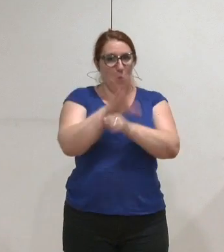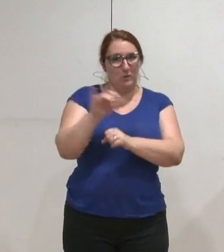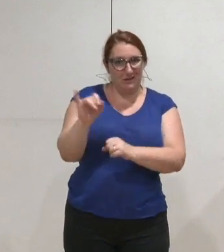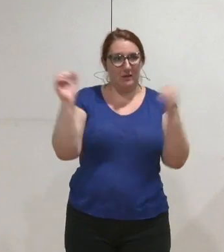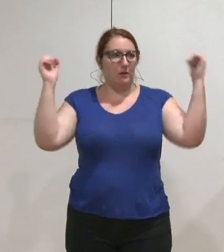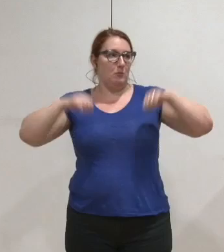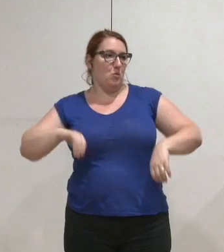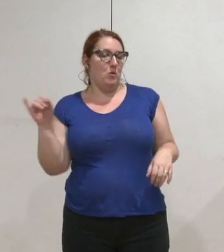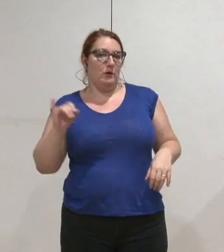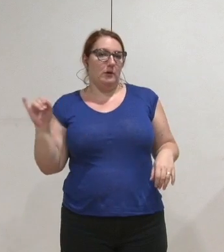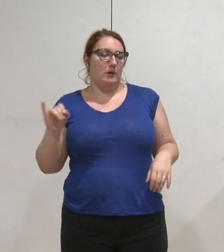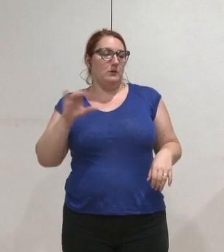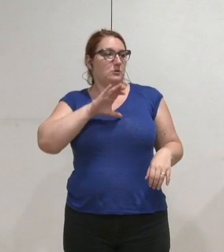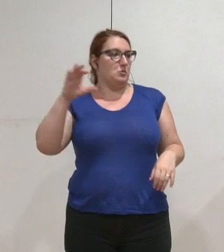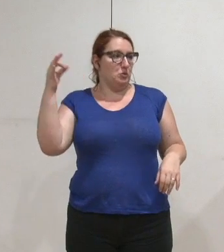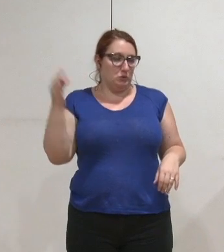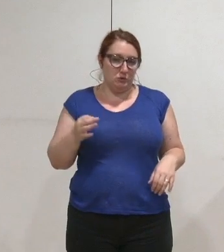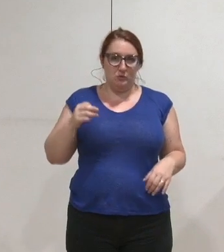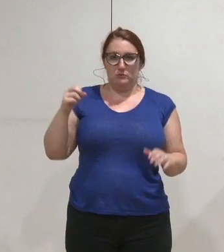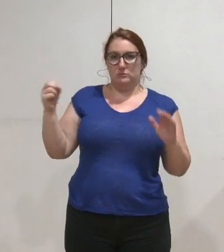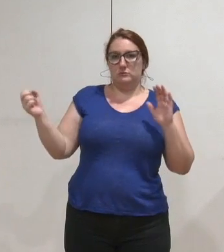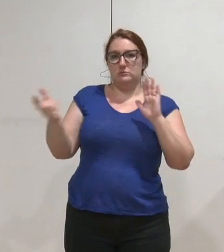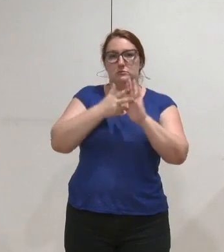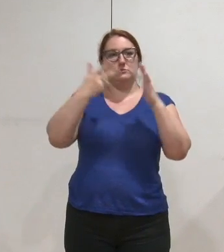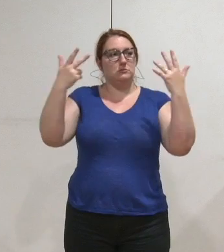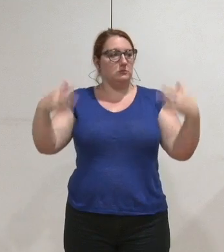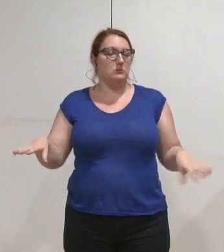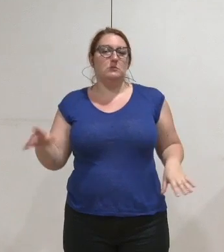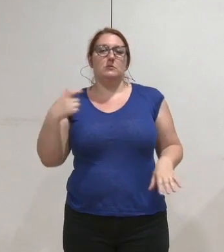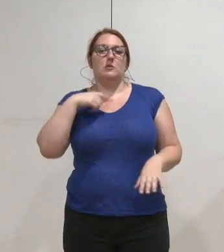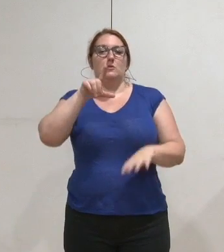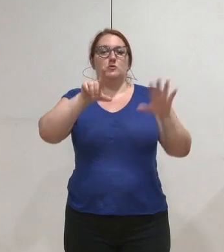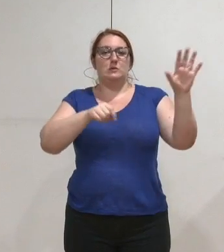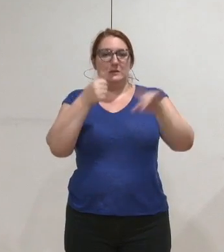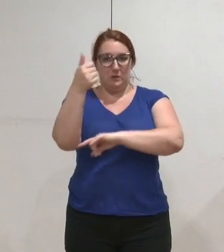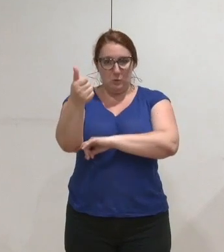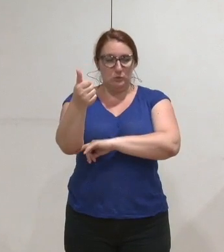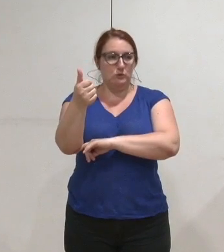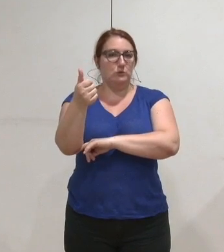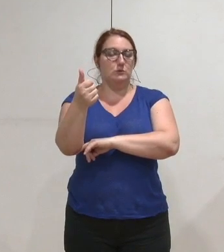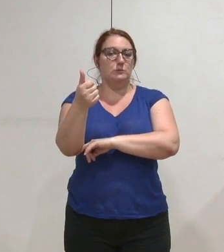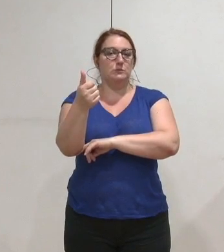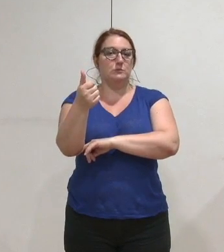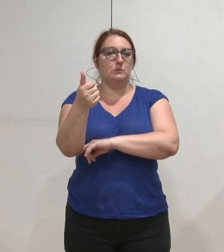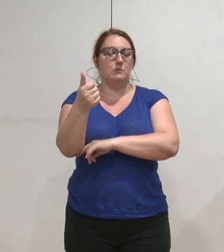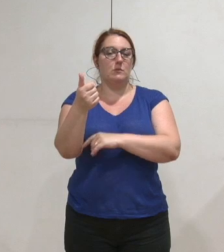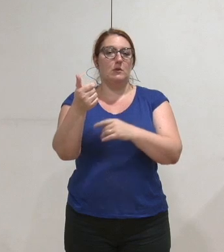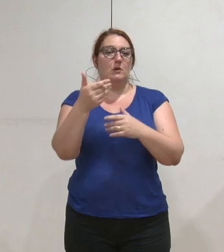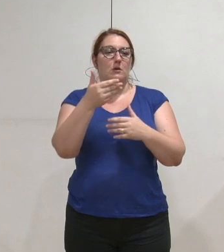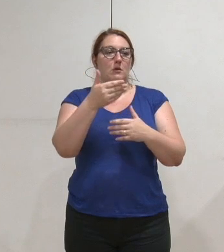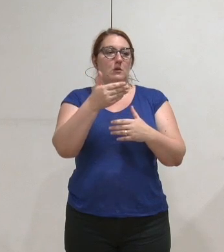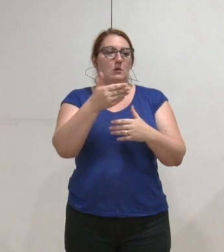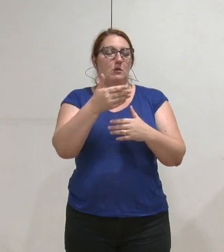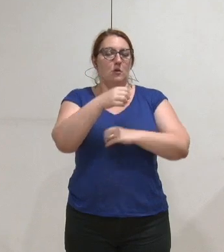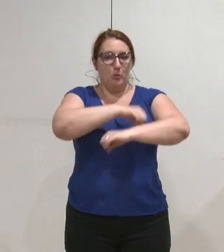vote pour unanimité délibération adoptée la 71 l' opération accompagnement